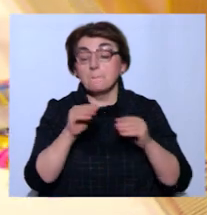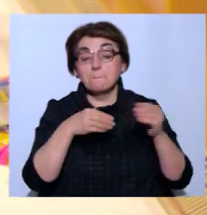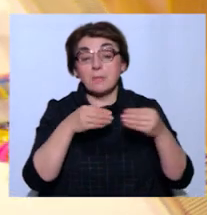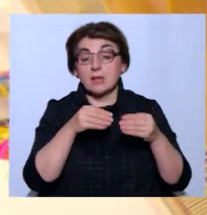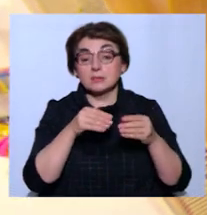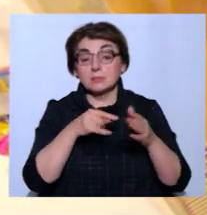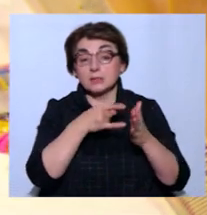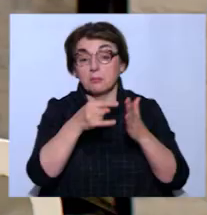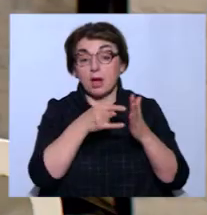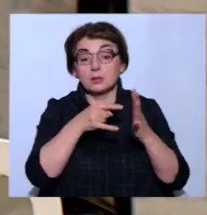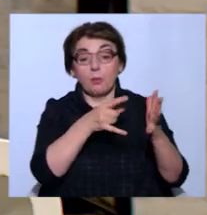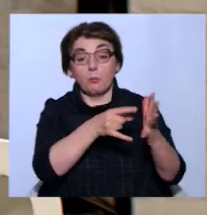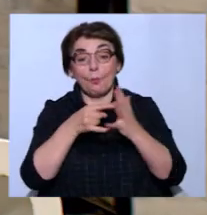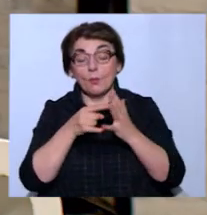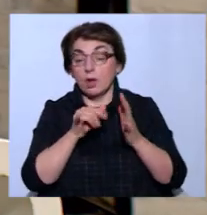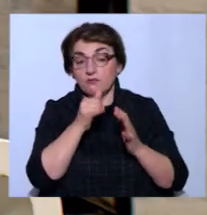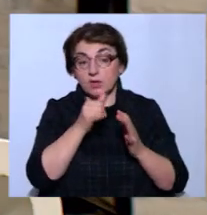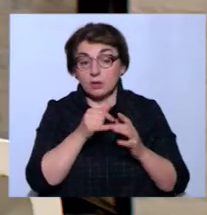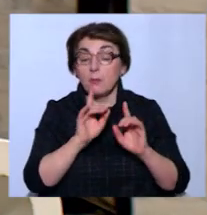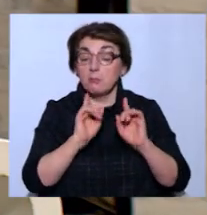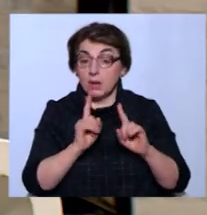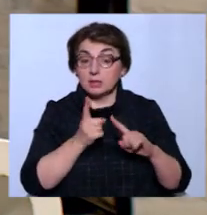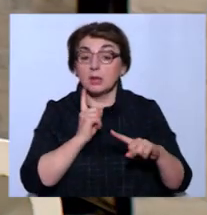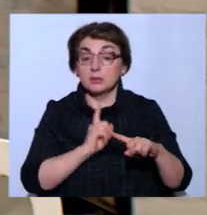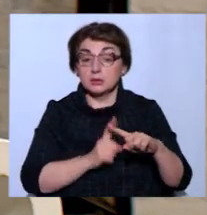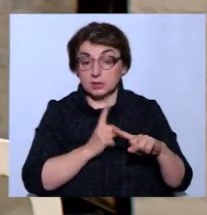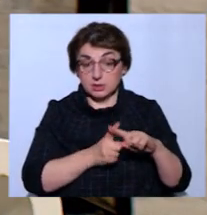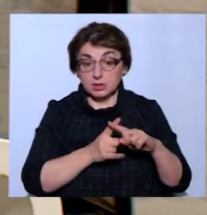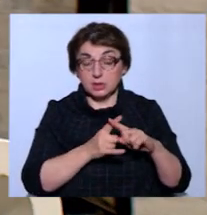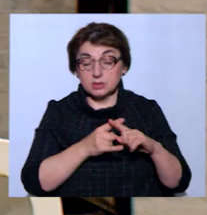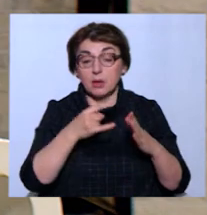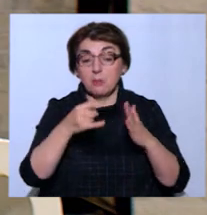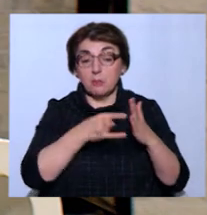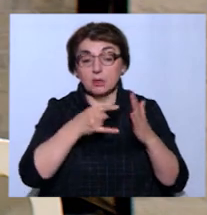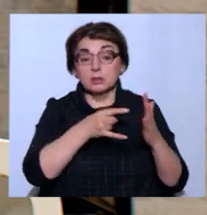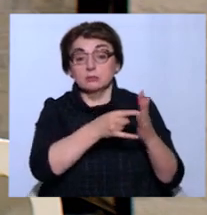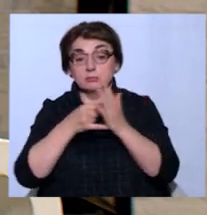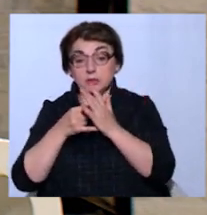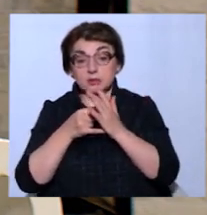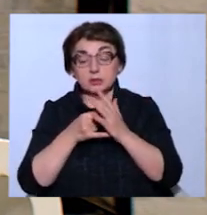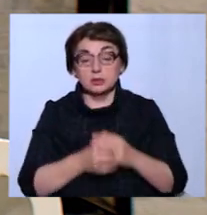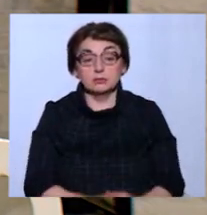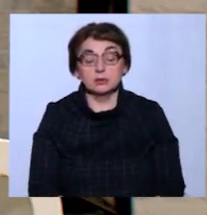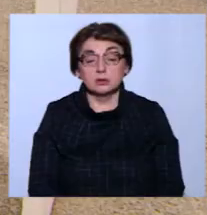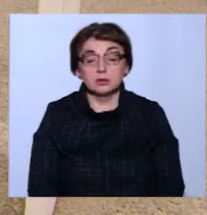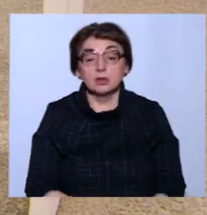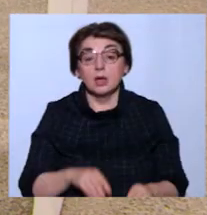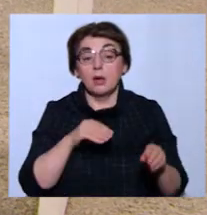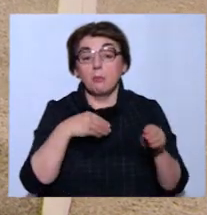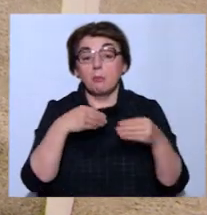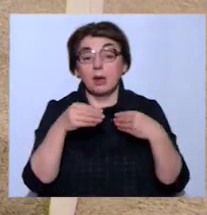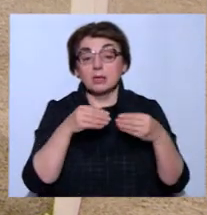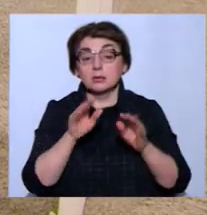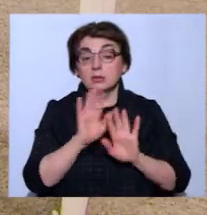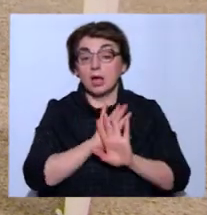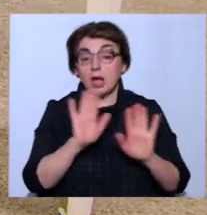იზიდავს მაგნიტი, მაგრამ რკინას მაგნიტი იზიდავს. თქვენ ხედავთ. ესე იგი, მე შემიძლია, რომ პლასტმასის მანქანა არ მიიზიდა